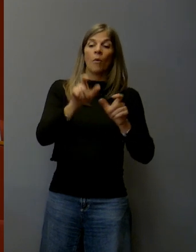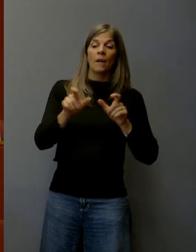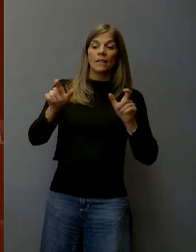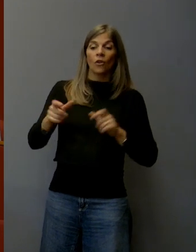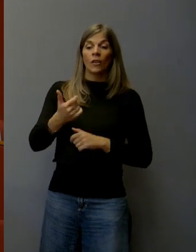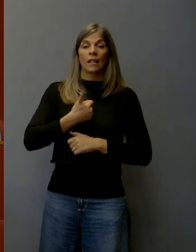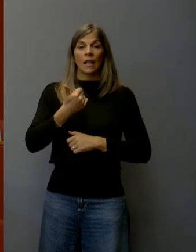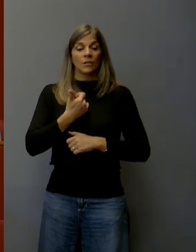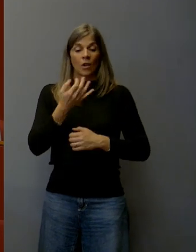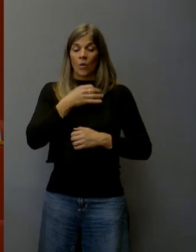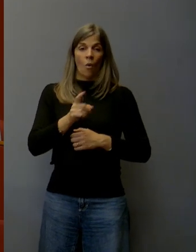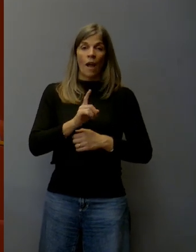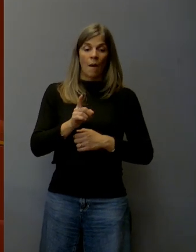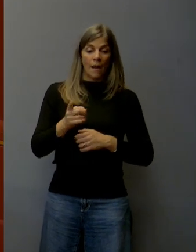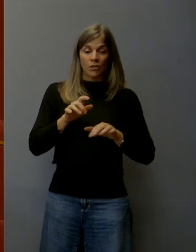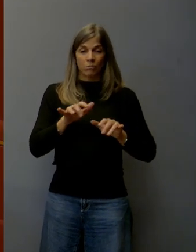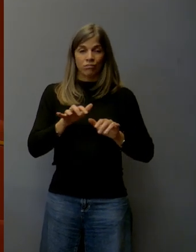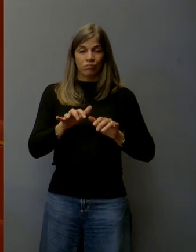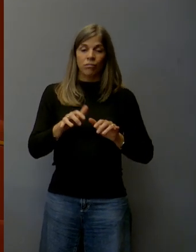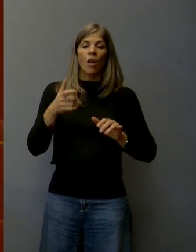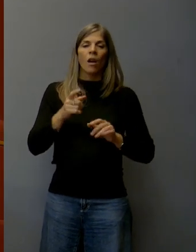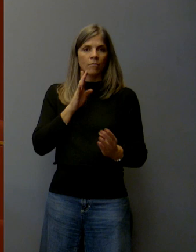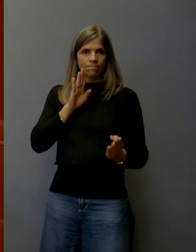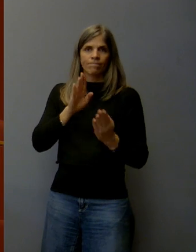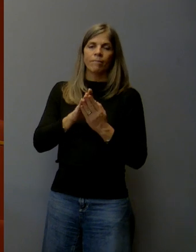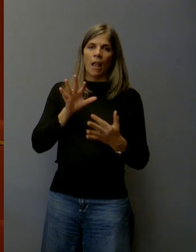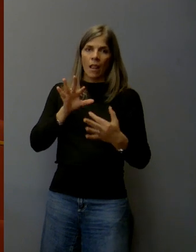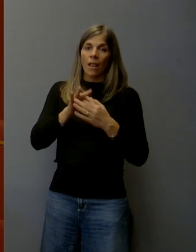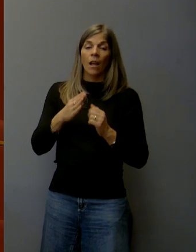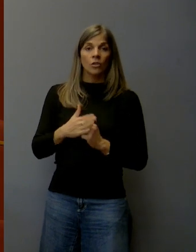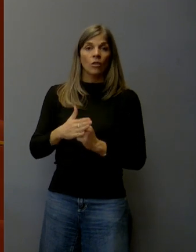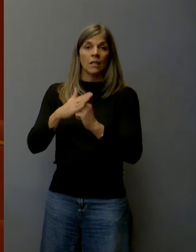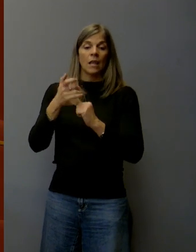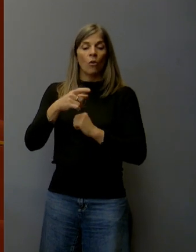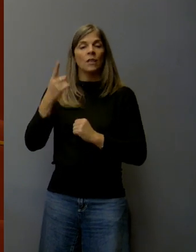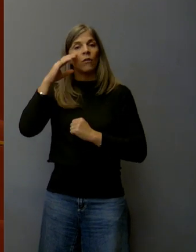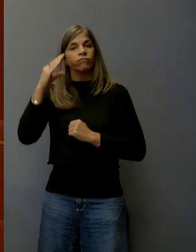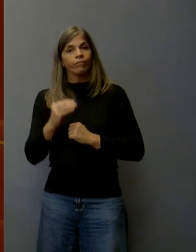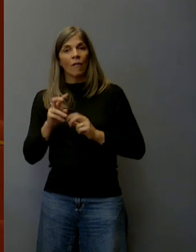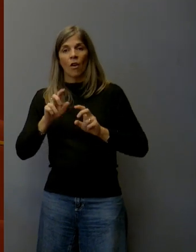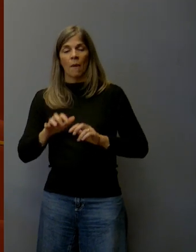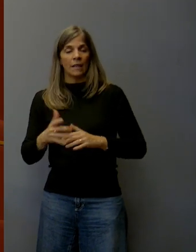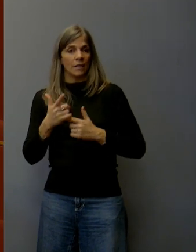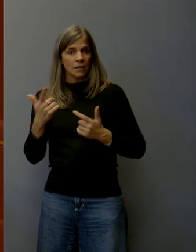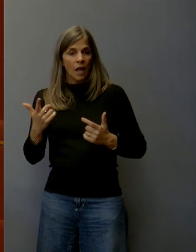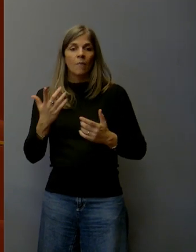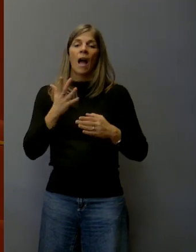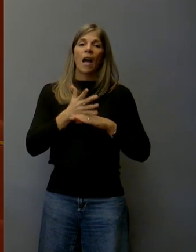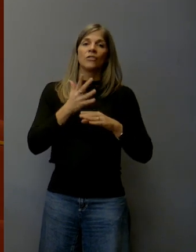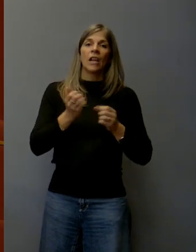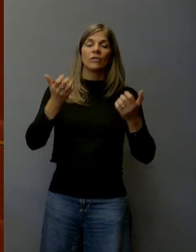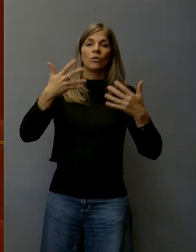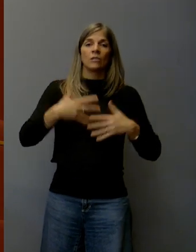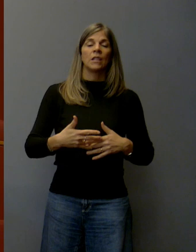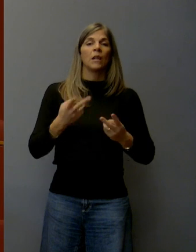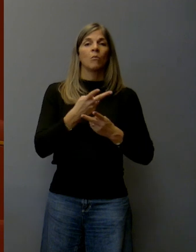svolgere ordinarie attività perché prive della adeguata preparazione e conoscenza in materia tecnico informatica accesso ai siti della pubblica